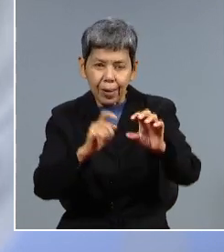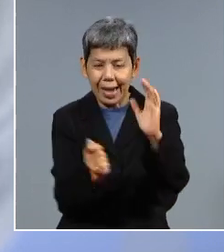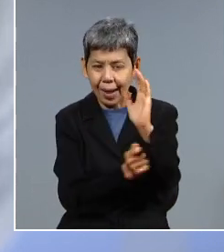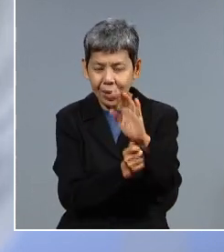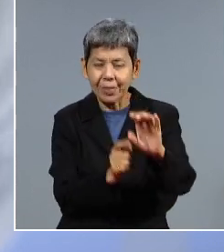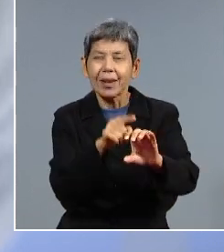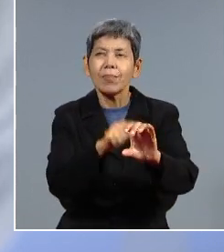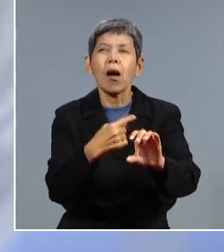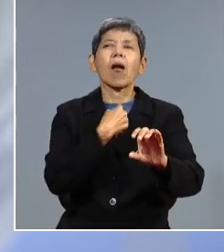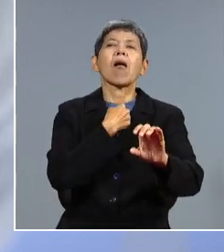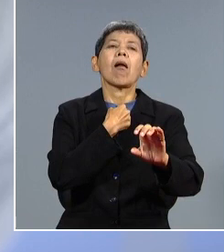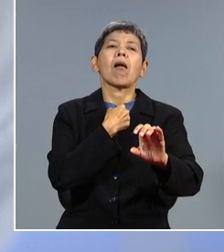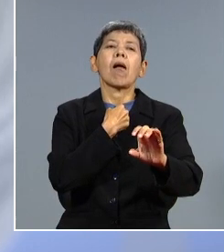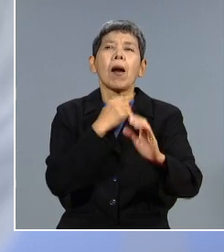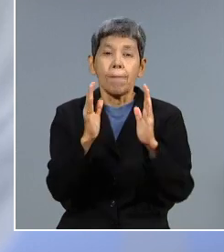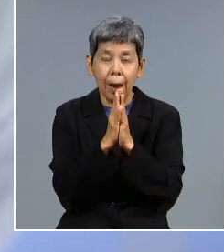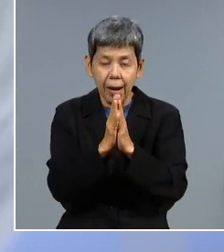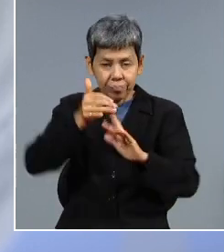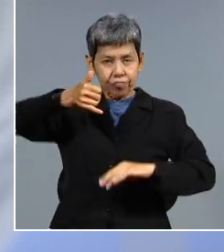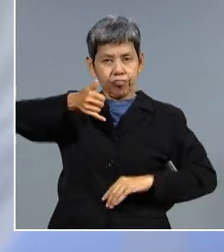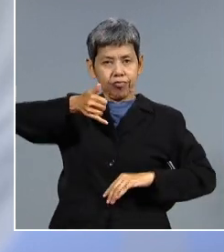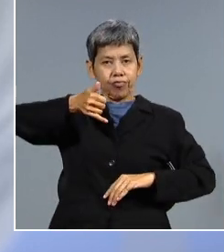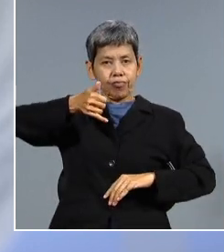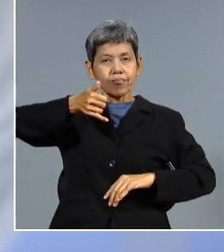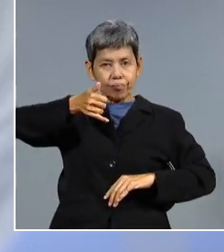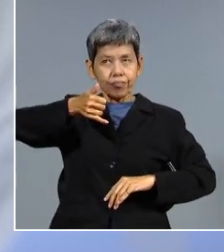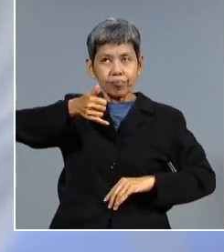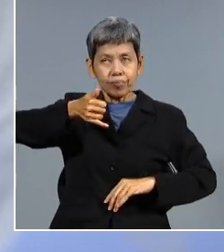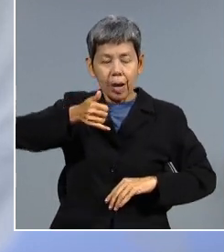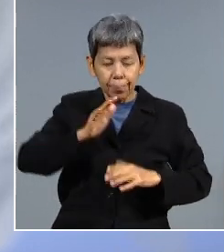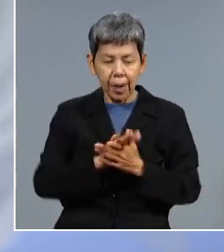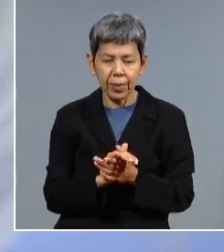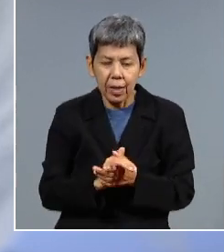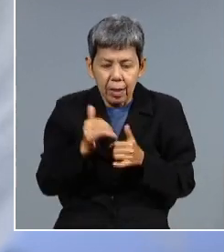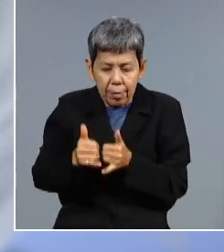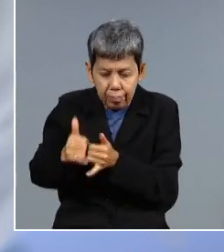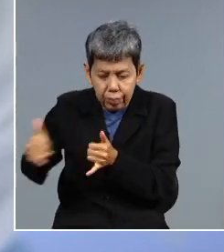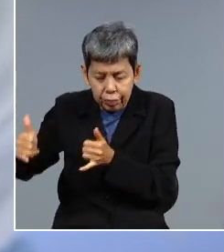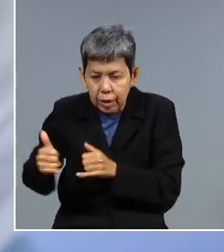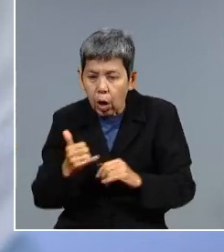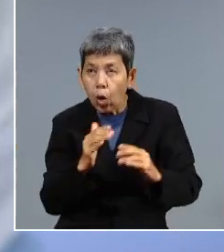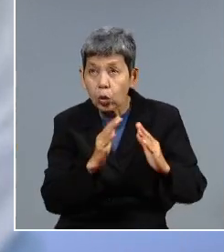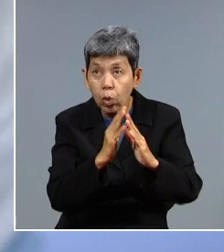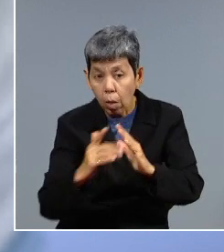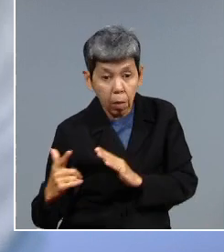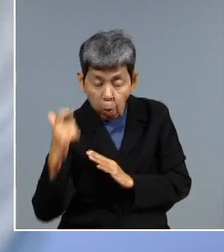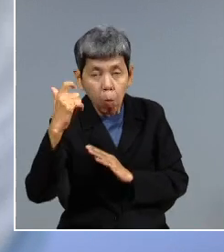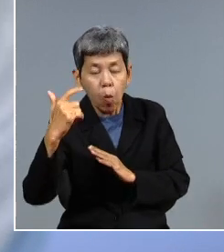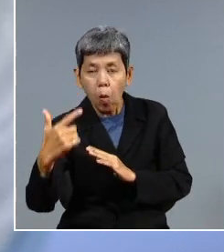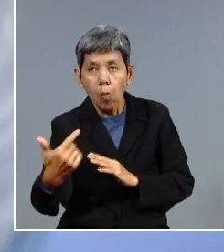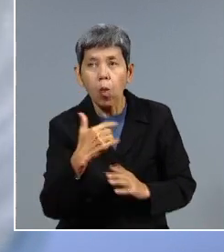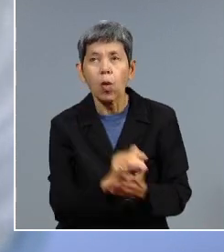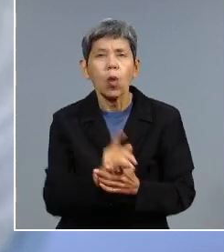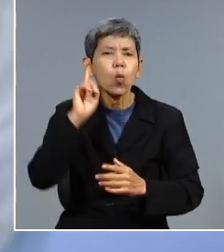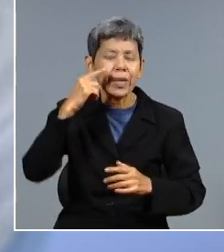Toneที่ถูกยิงเข้าคอวงพระอยู่ข้างบนนะฮะติดกับพระ 4องค์นั่นน่ะเขาอยู่ด้านนอกนู่นนะแล้วยิ่งก็มาเนี่ยแต่